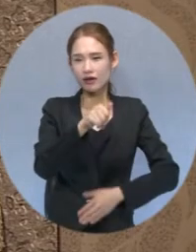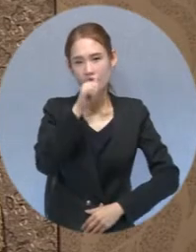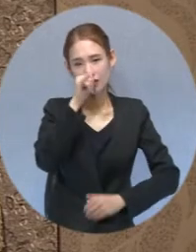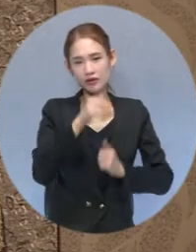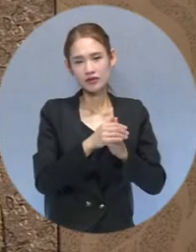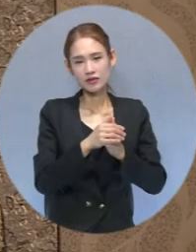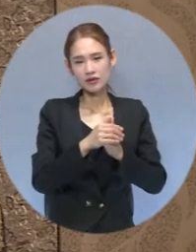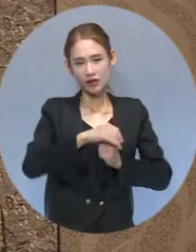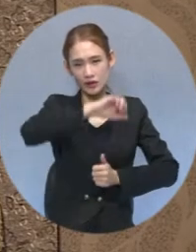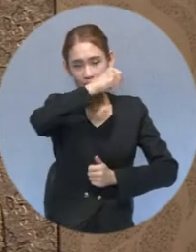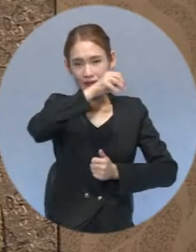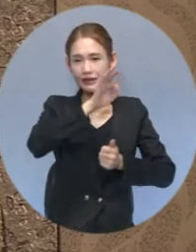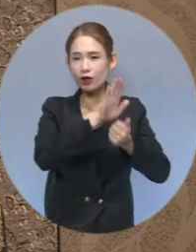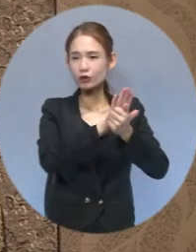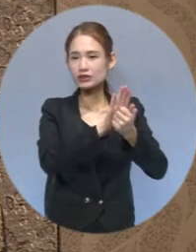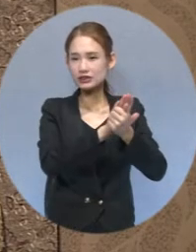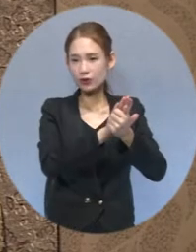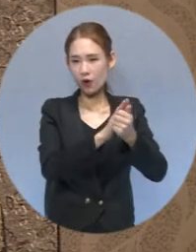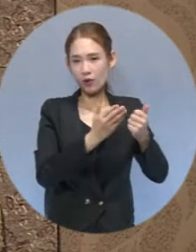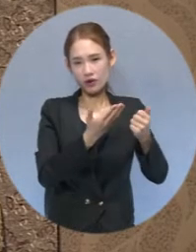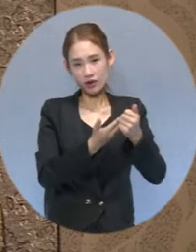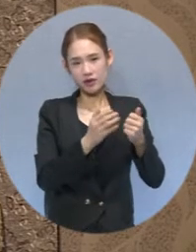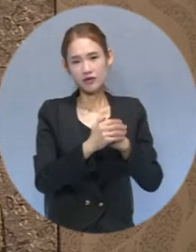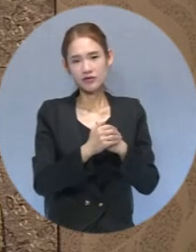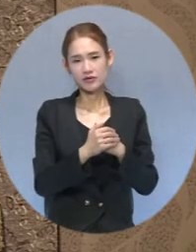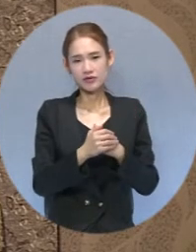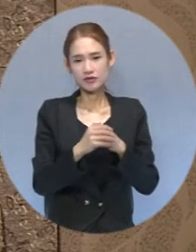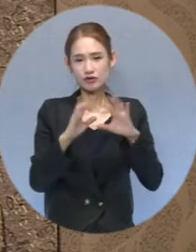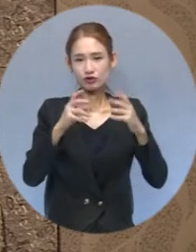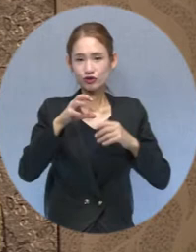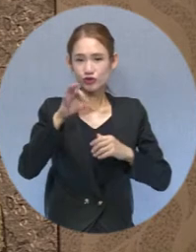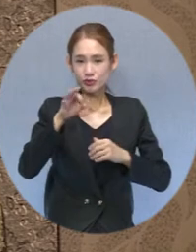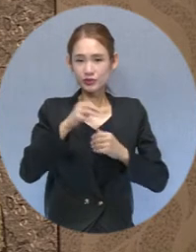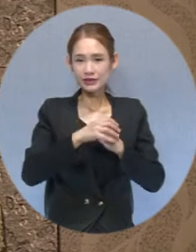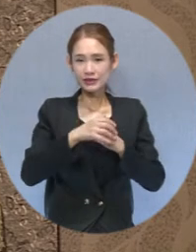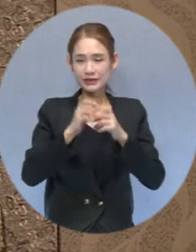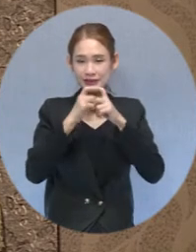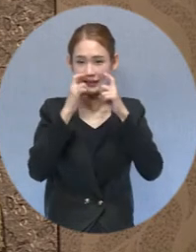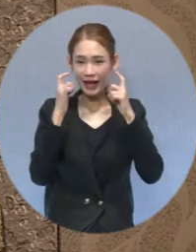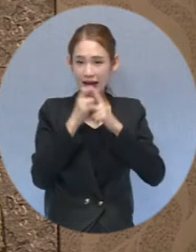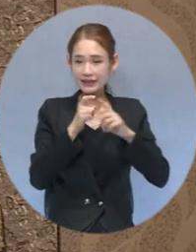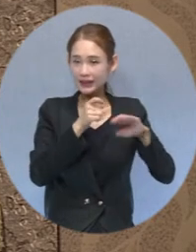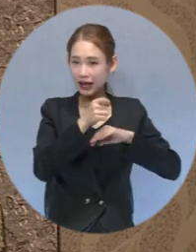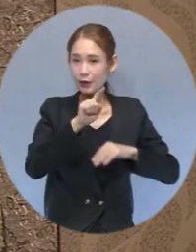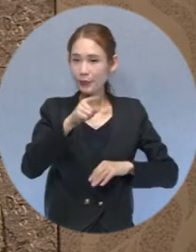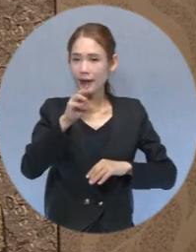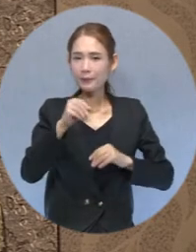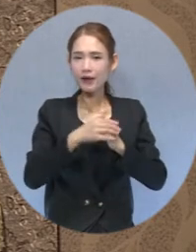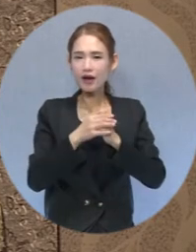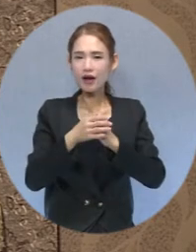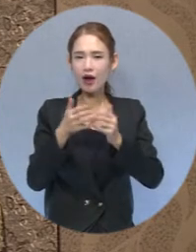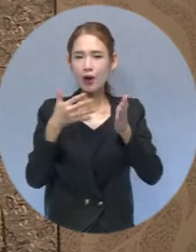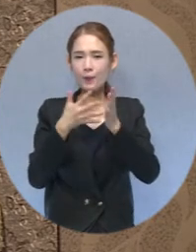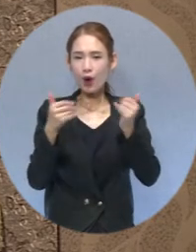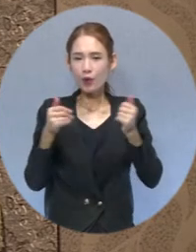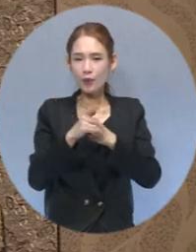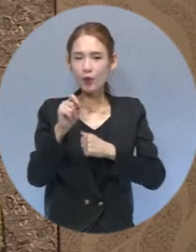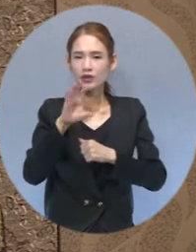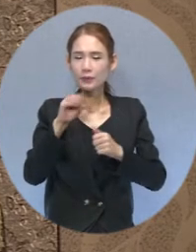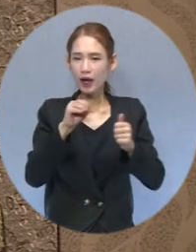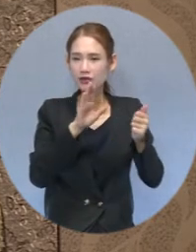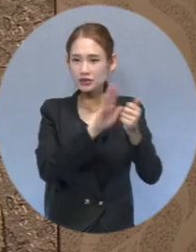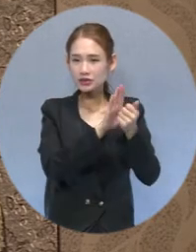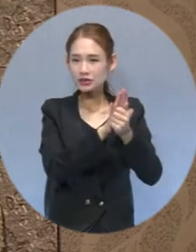재정 지원을 통해서 그 우리가 국비로 개인 택시는 이제 100만 원, 법인 택시 50만 원이 지원이 됐는데